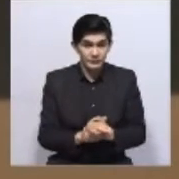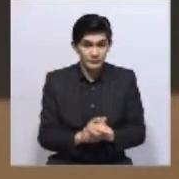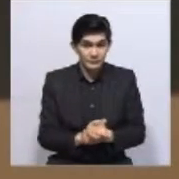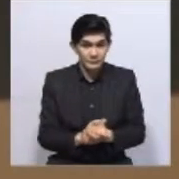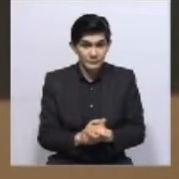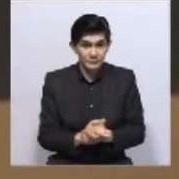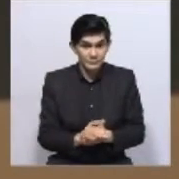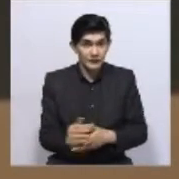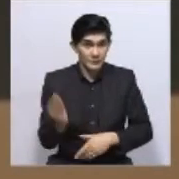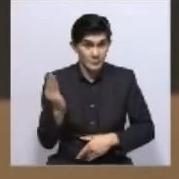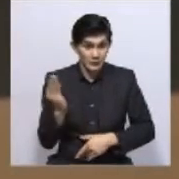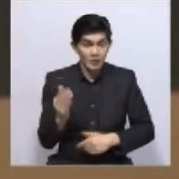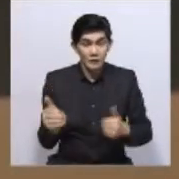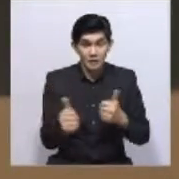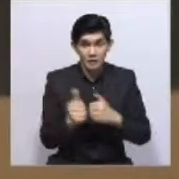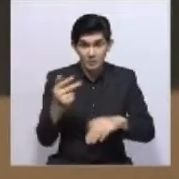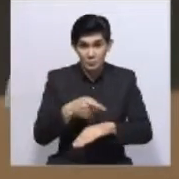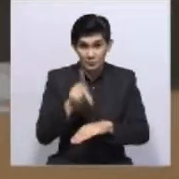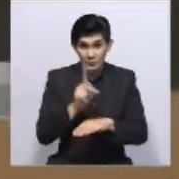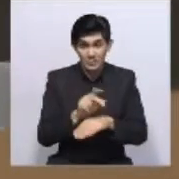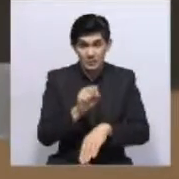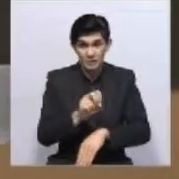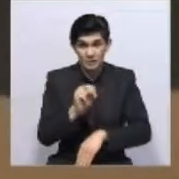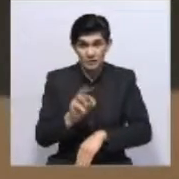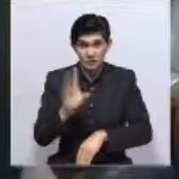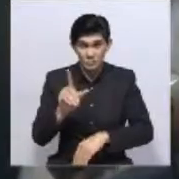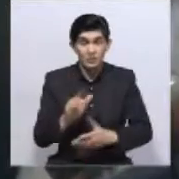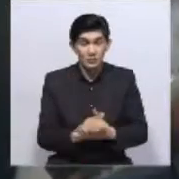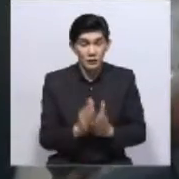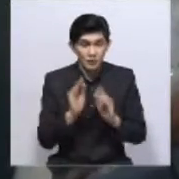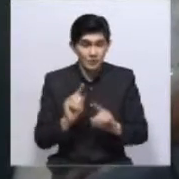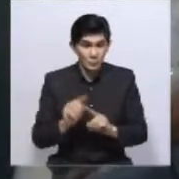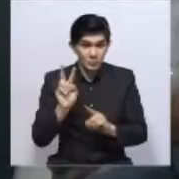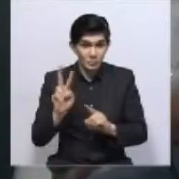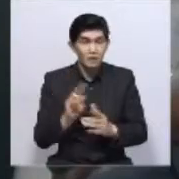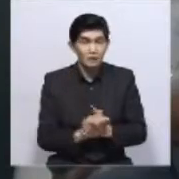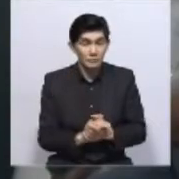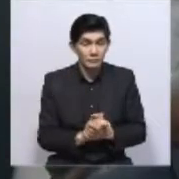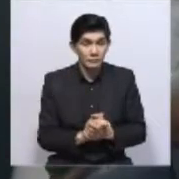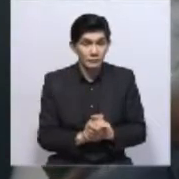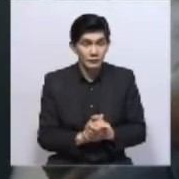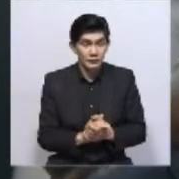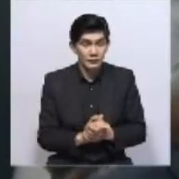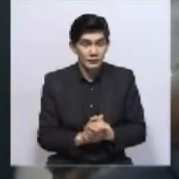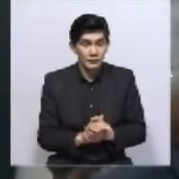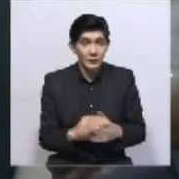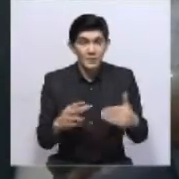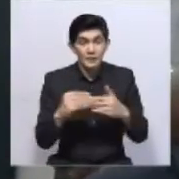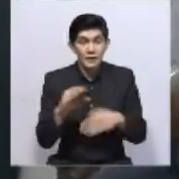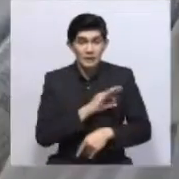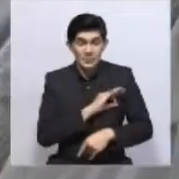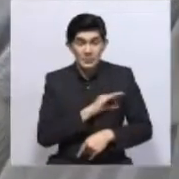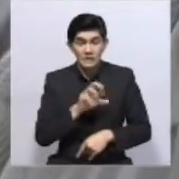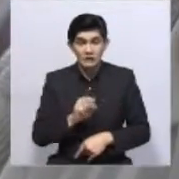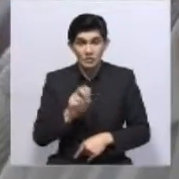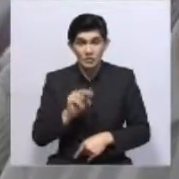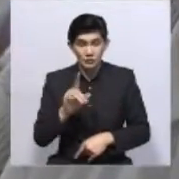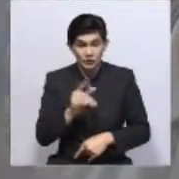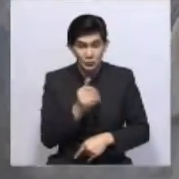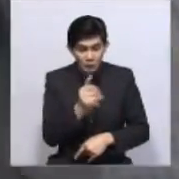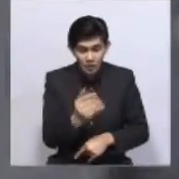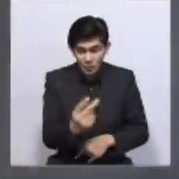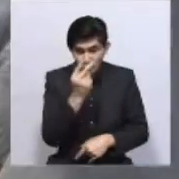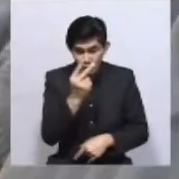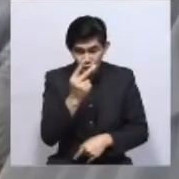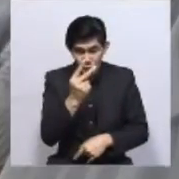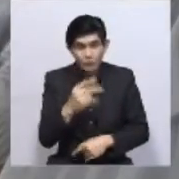ทางด้านของนายพีรศักดิ์พอจิตรองประธานสภานิติบัญญัติแห่งชาติคนที่2นะครับได้นำสมาชิกสภานิติบัญญัติแห่งชาติลงพื้น